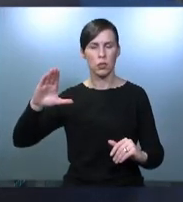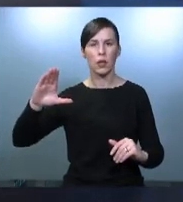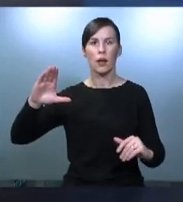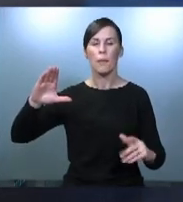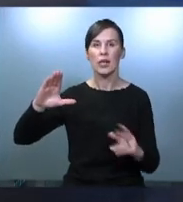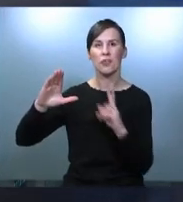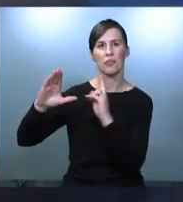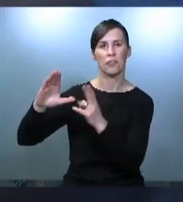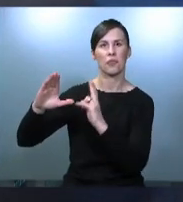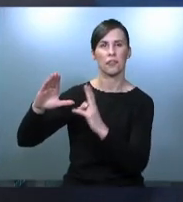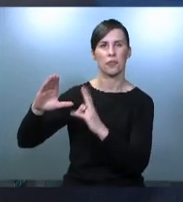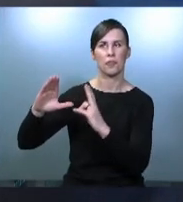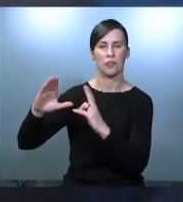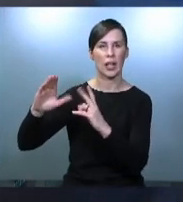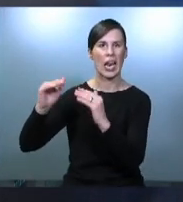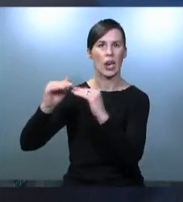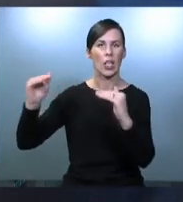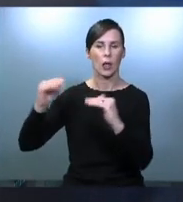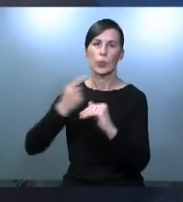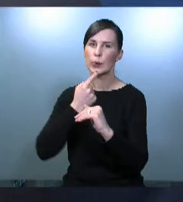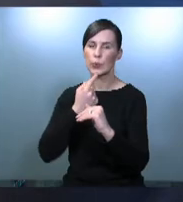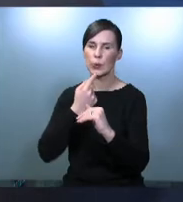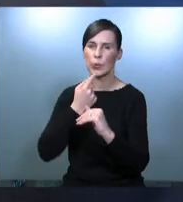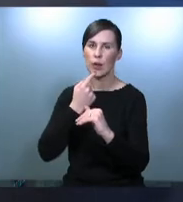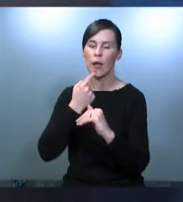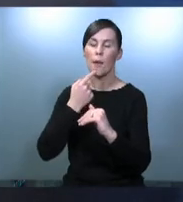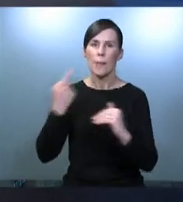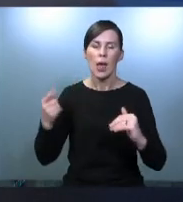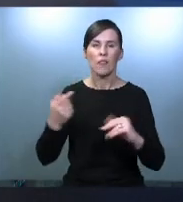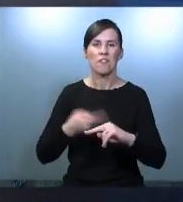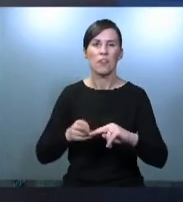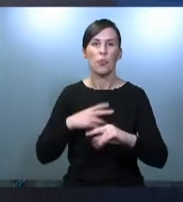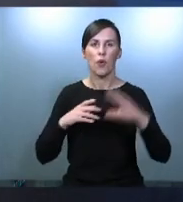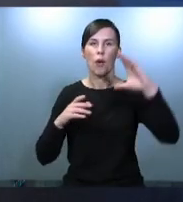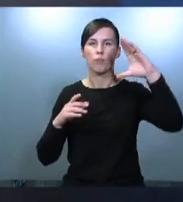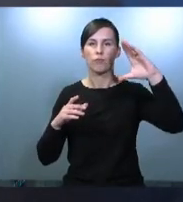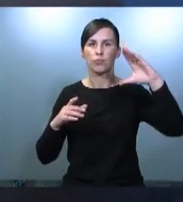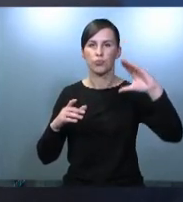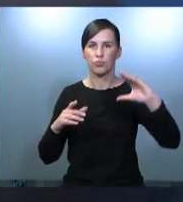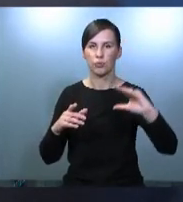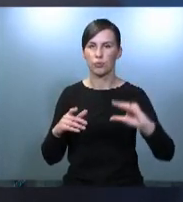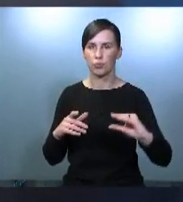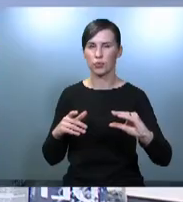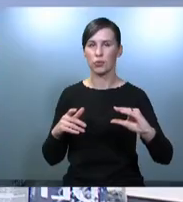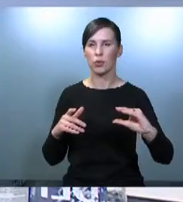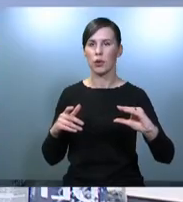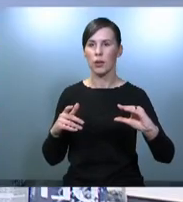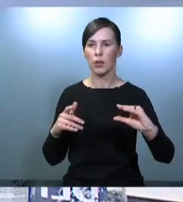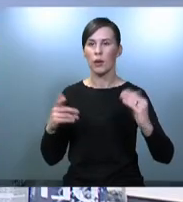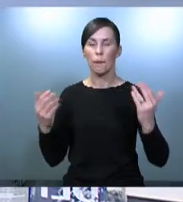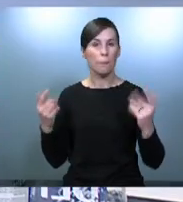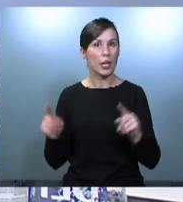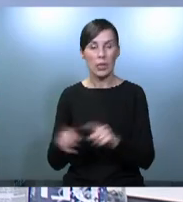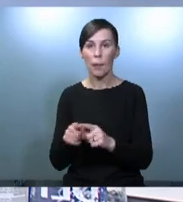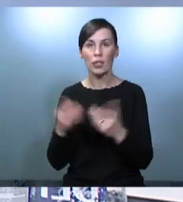sunku yra palaikyti tą lygį, bet faktas yra toks, kad kritimas yra iš tikrųjų pastebimas ir be naujų investicijų